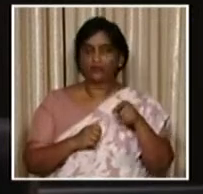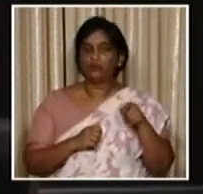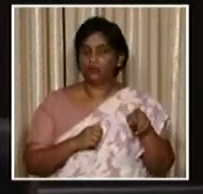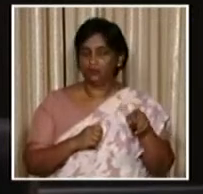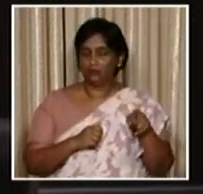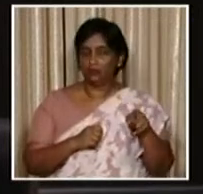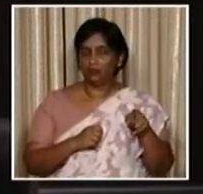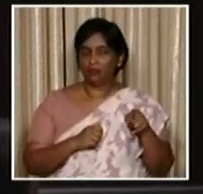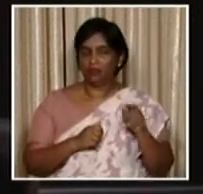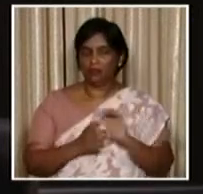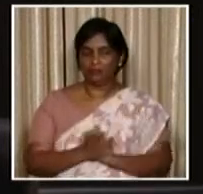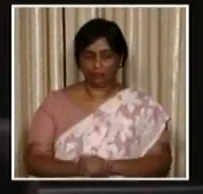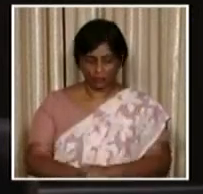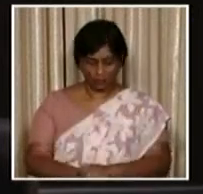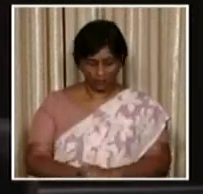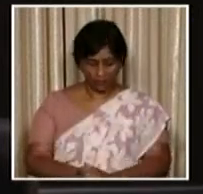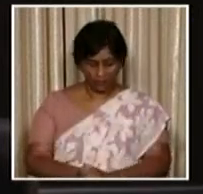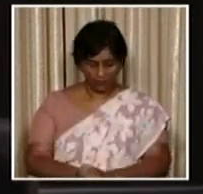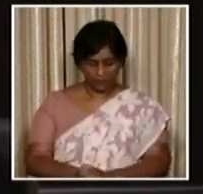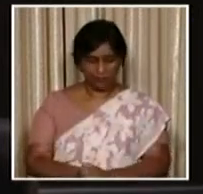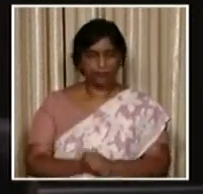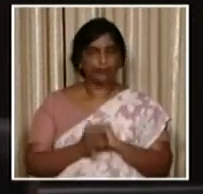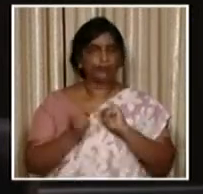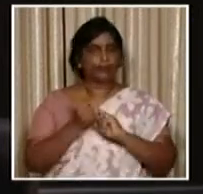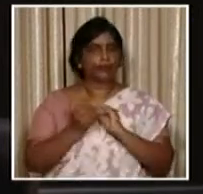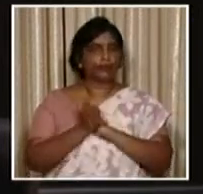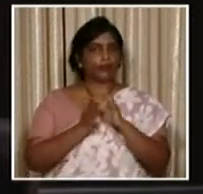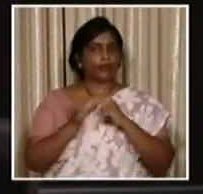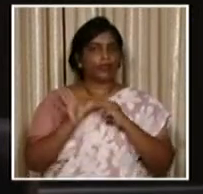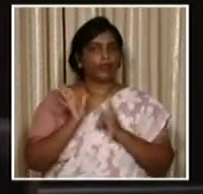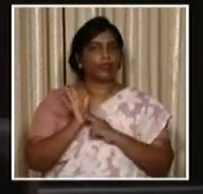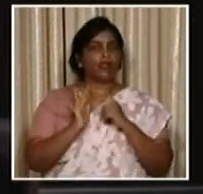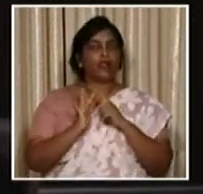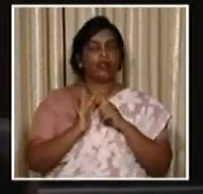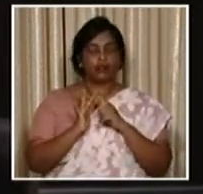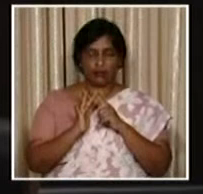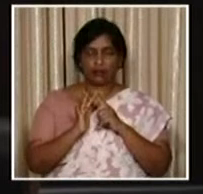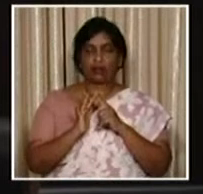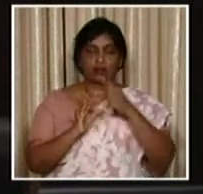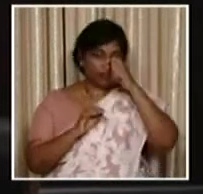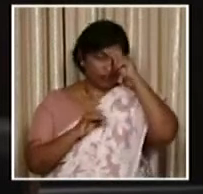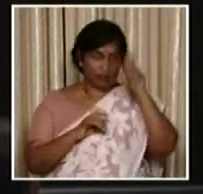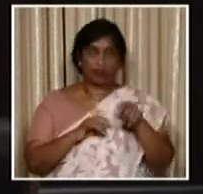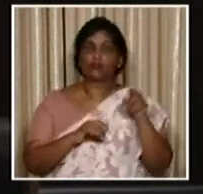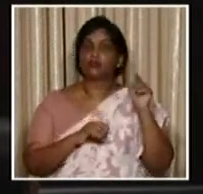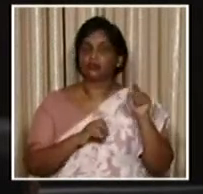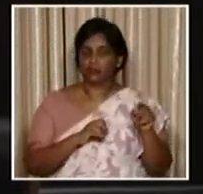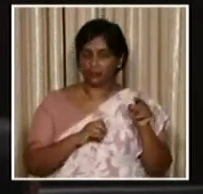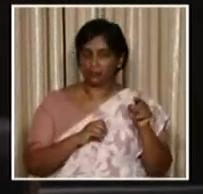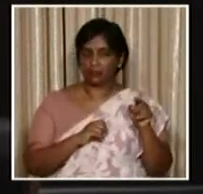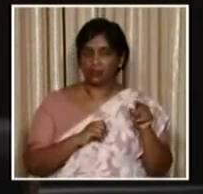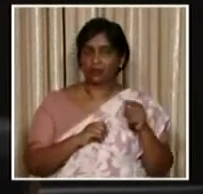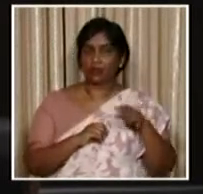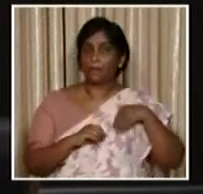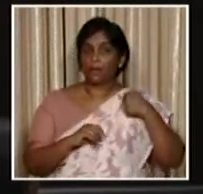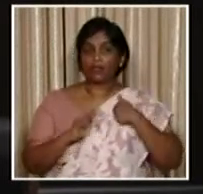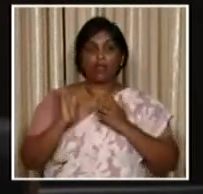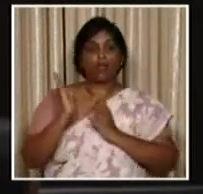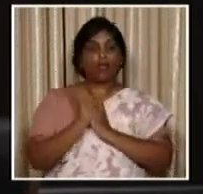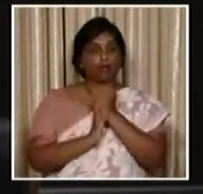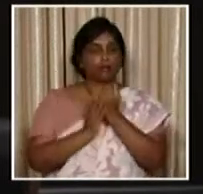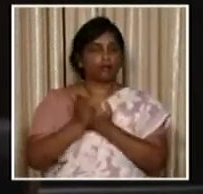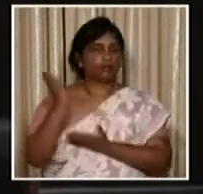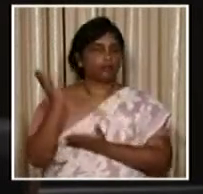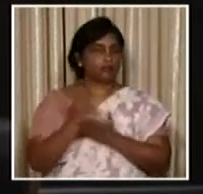මේ මේ මේ ශානි අබේසේකර මහත්මයා එතුමා මූලික අයිතිවාසිකම්